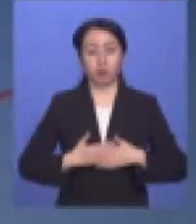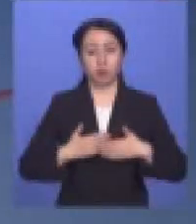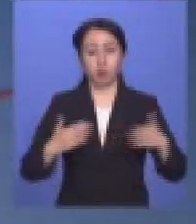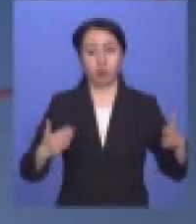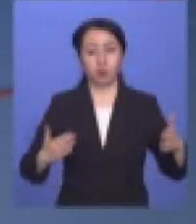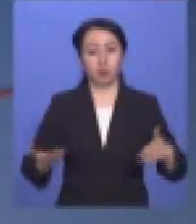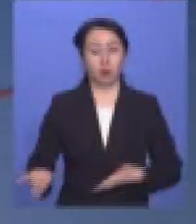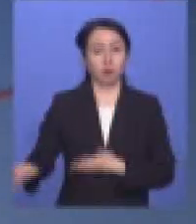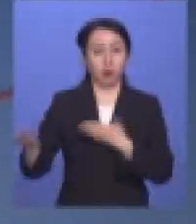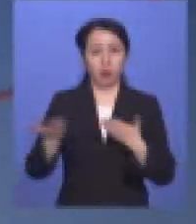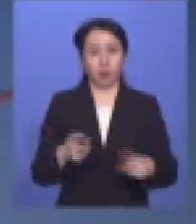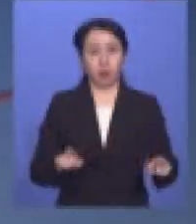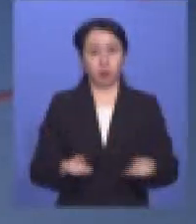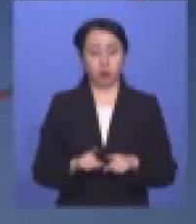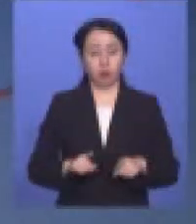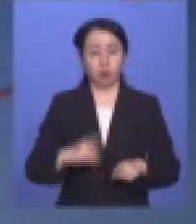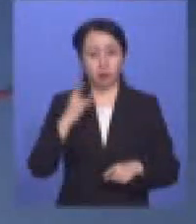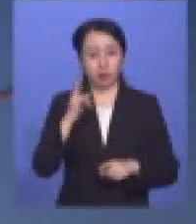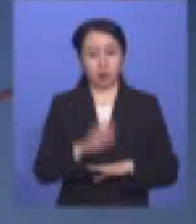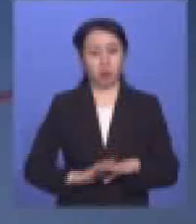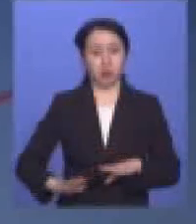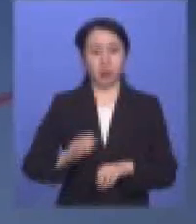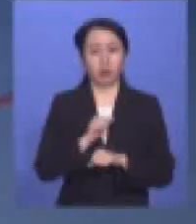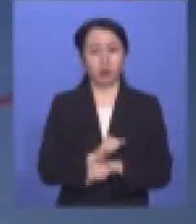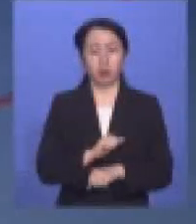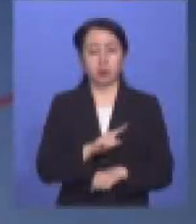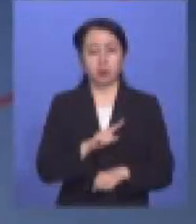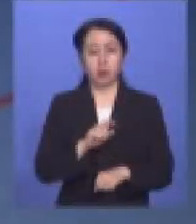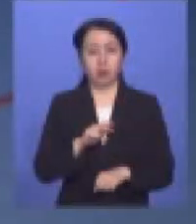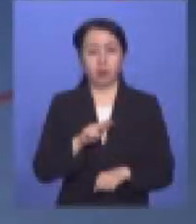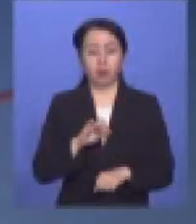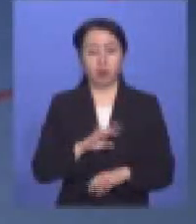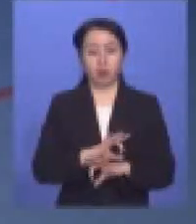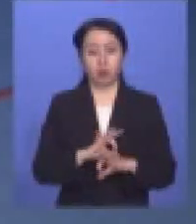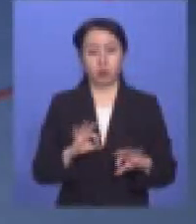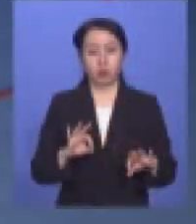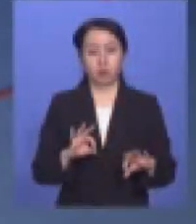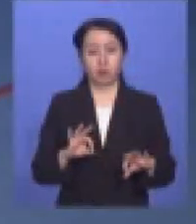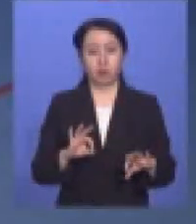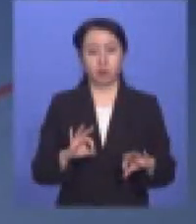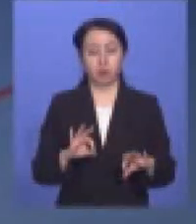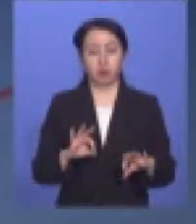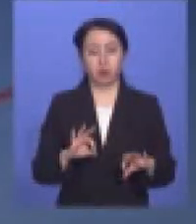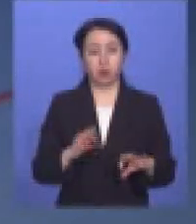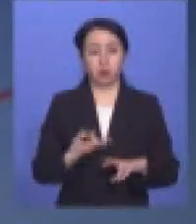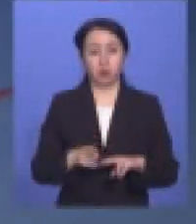Мы приехали только что с чемпионата Казахстана. В принципе, у нас остался запал такой хороший передигровой, поэтому